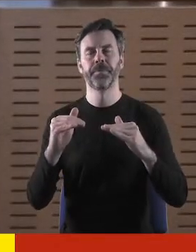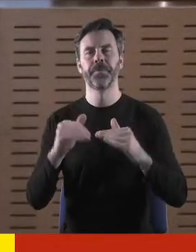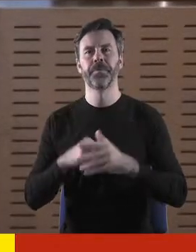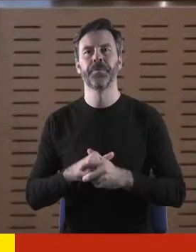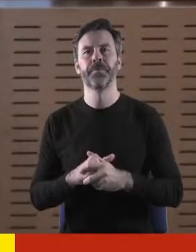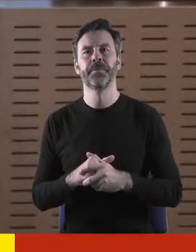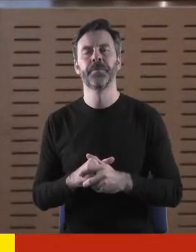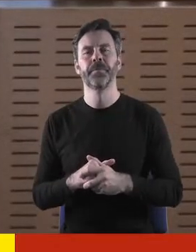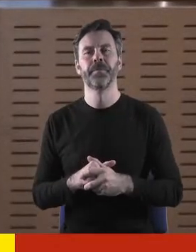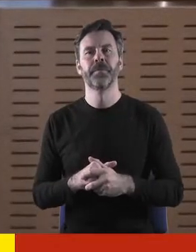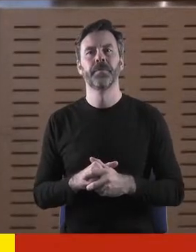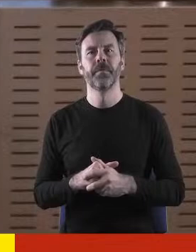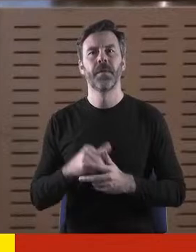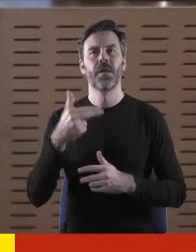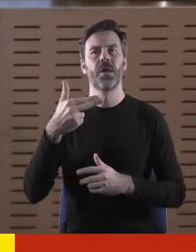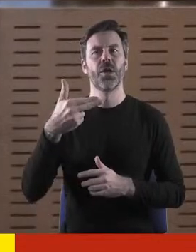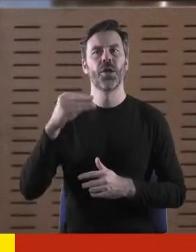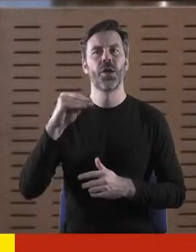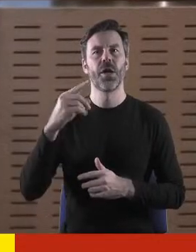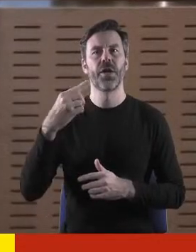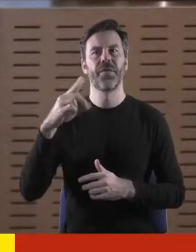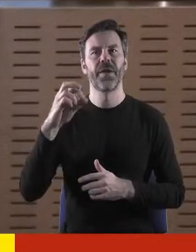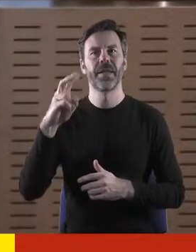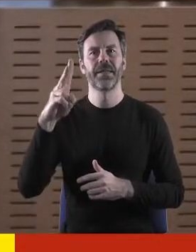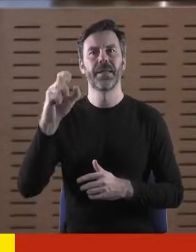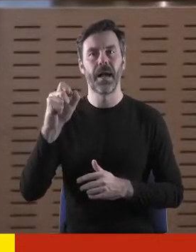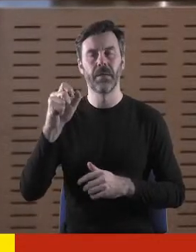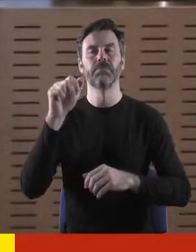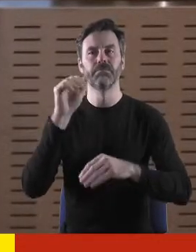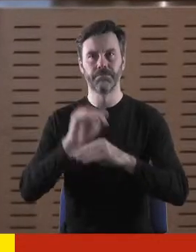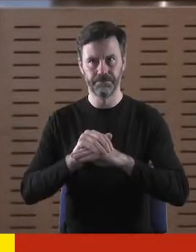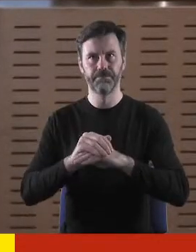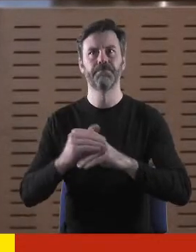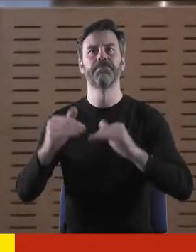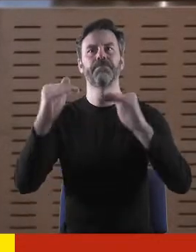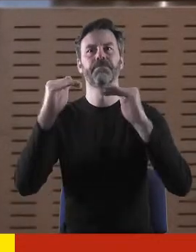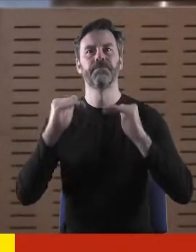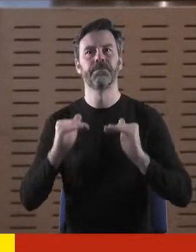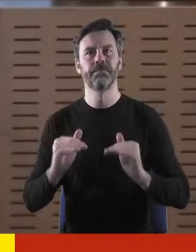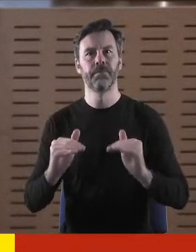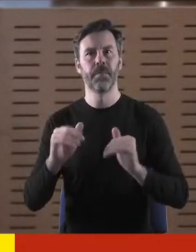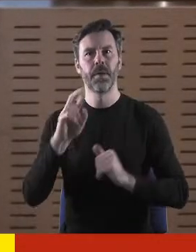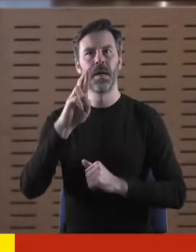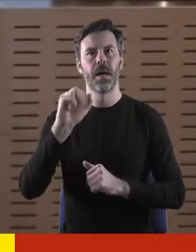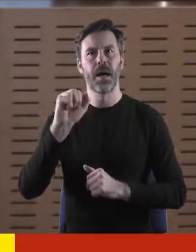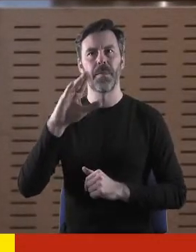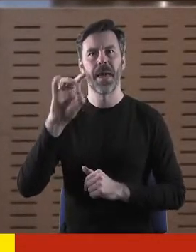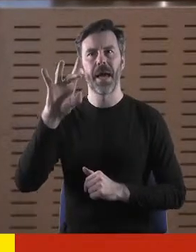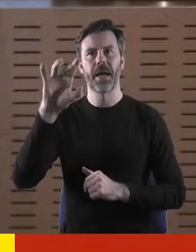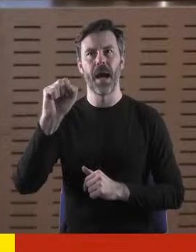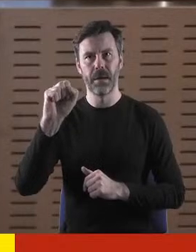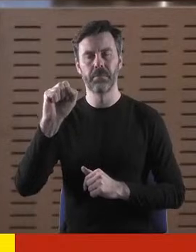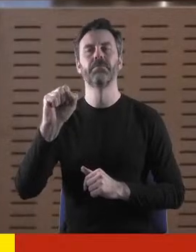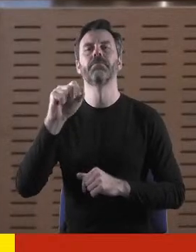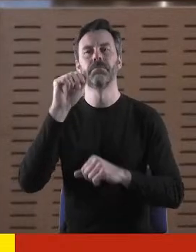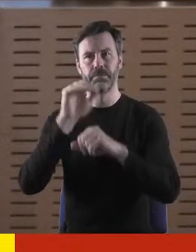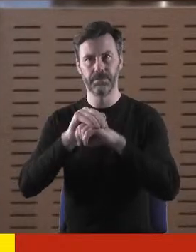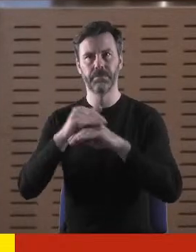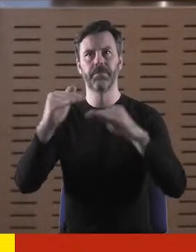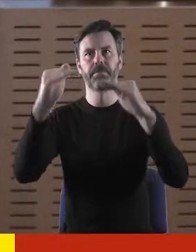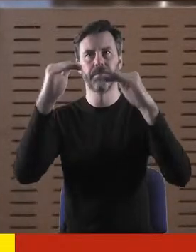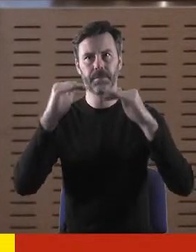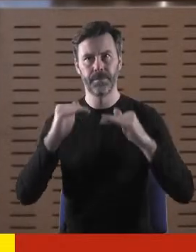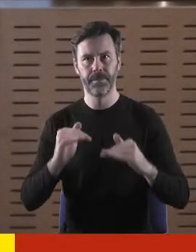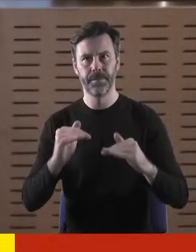Pani radna Aneta Niedźwiecka. Jestem za. Dziękuję. Pani radna Anna Rabiega. Jestem za.